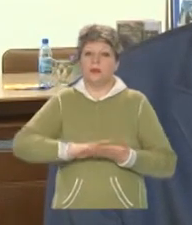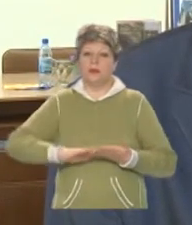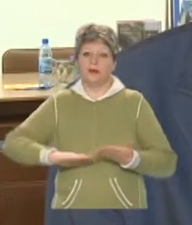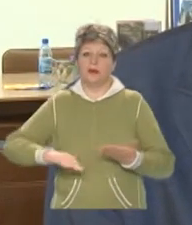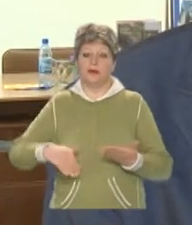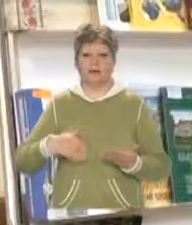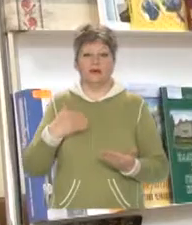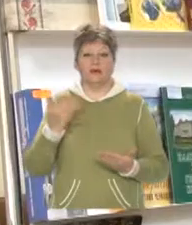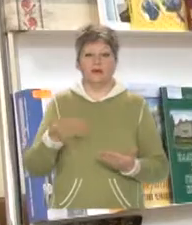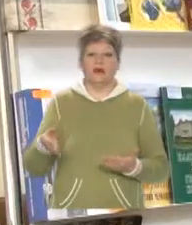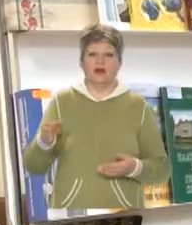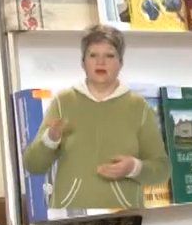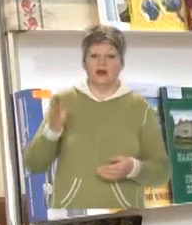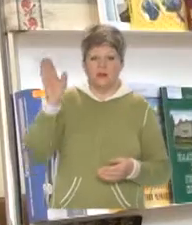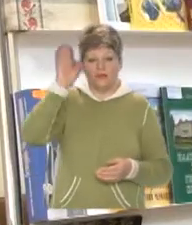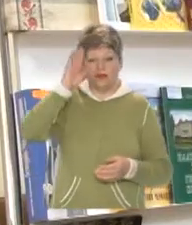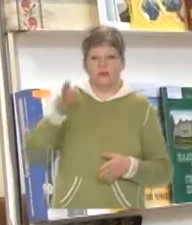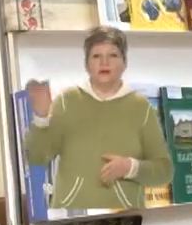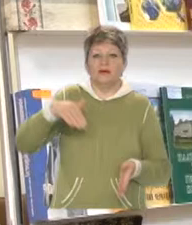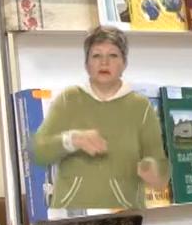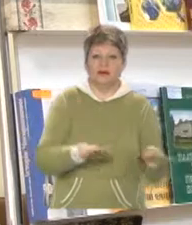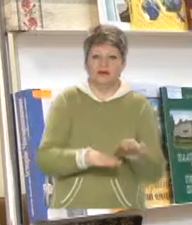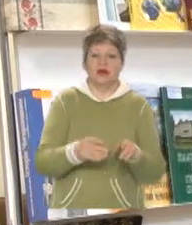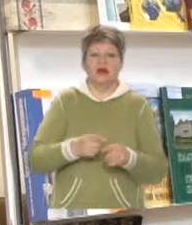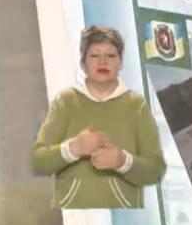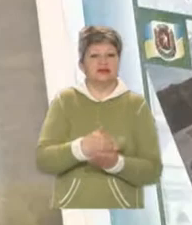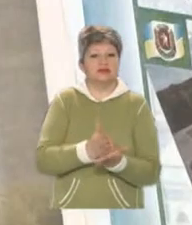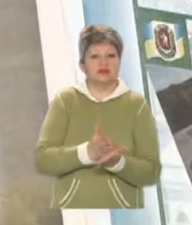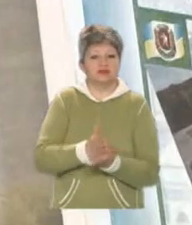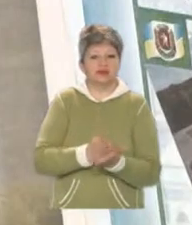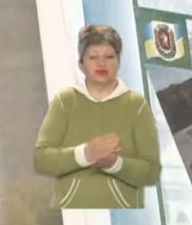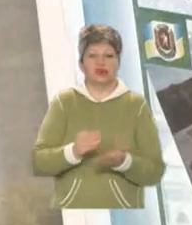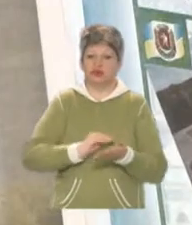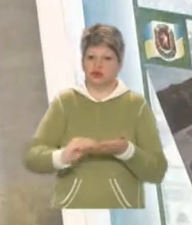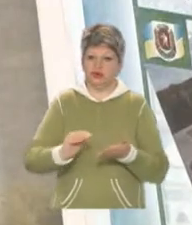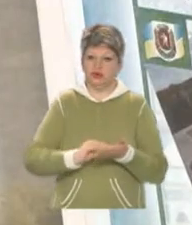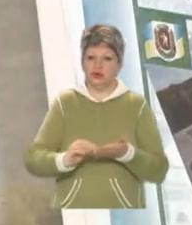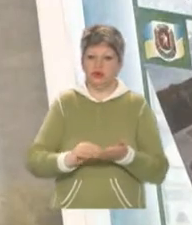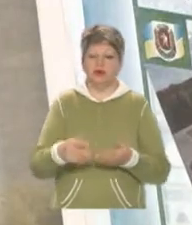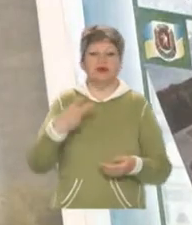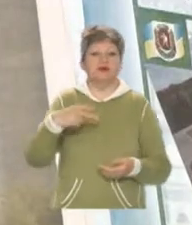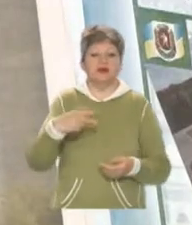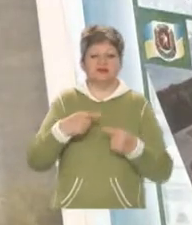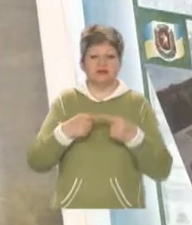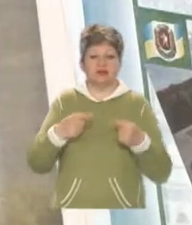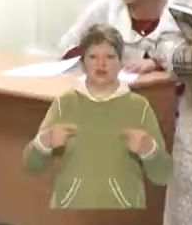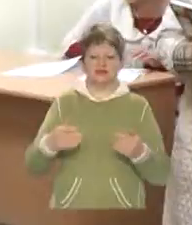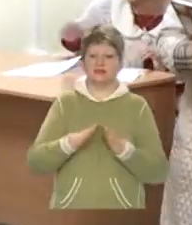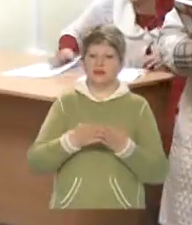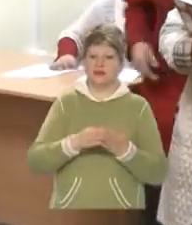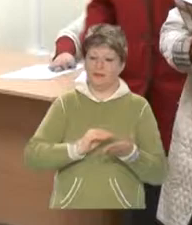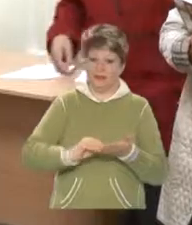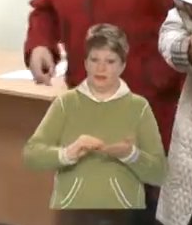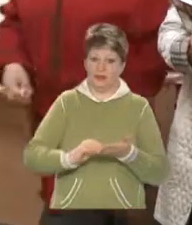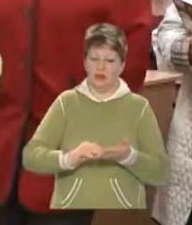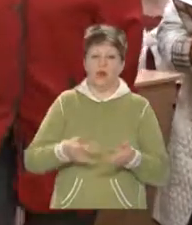гірський Тікич. Заслужений журналіст України, автор більш як 20 документальних та художніх книг Феофан Білецький, родом